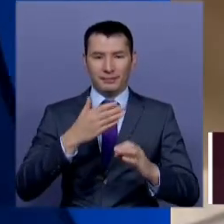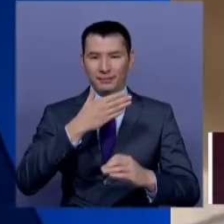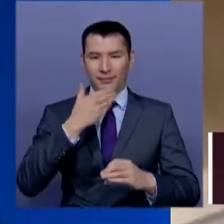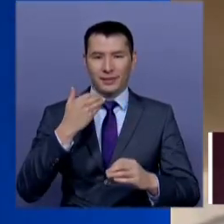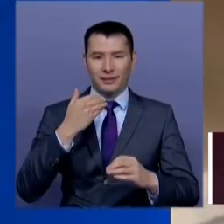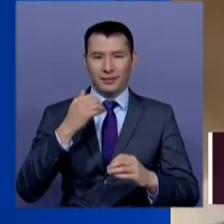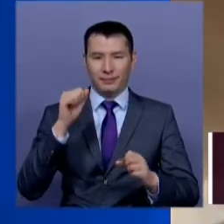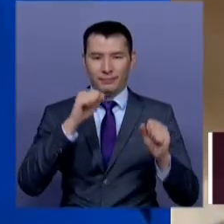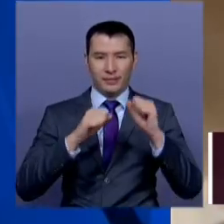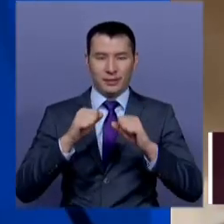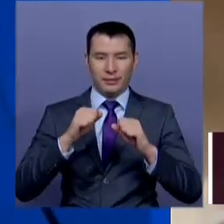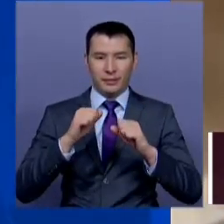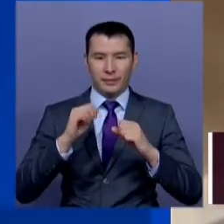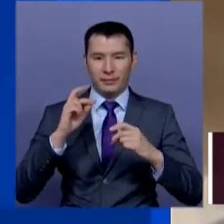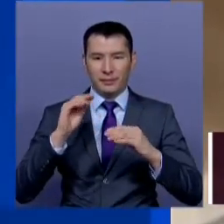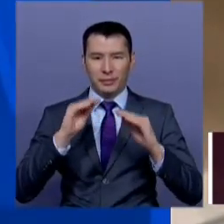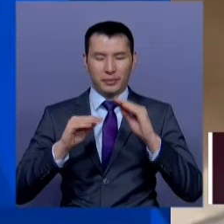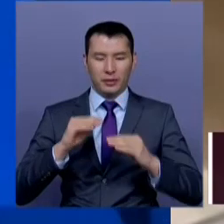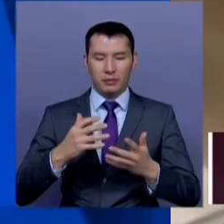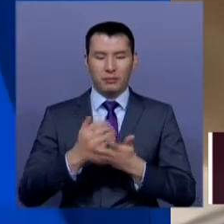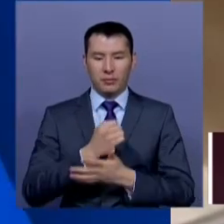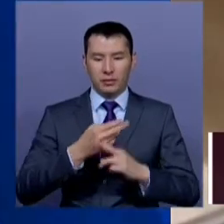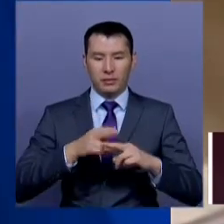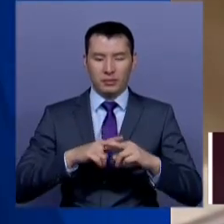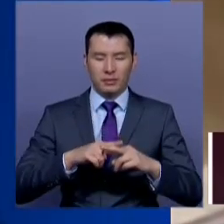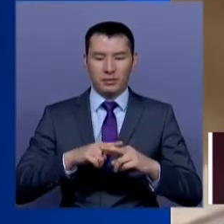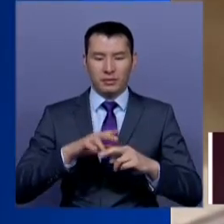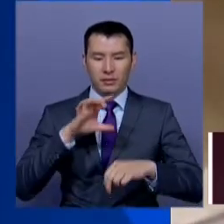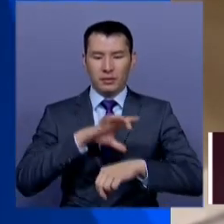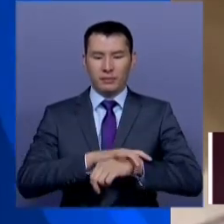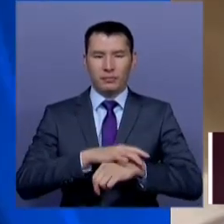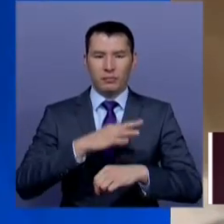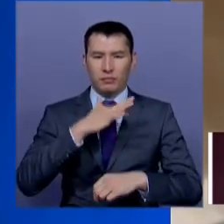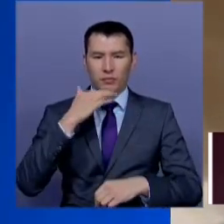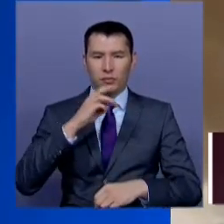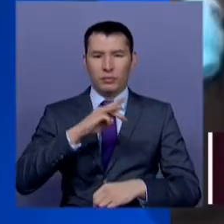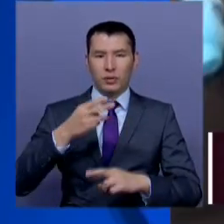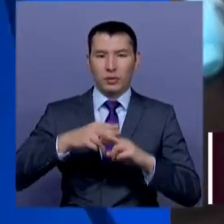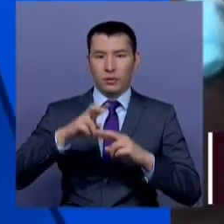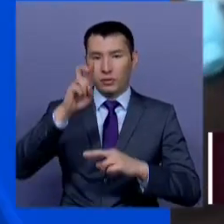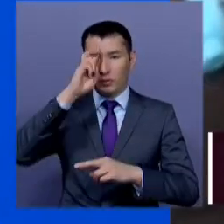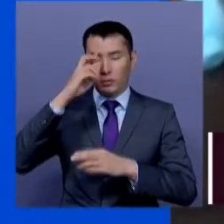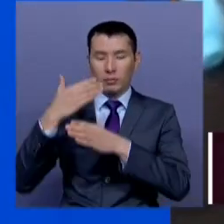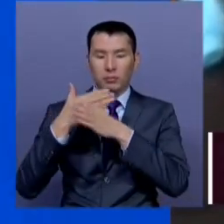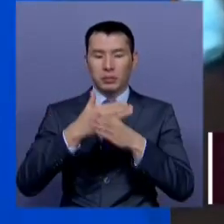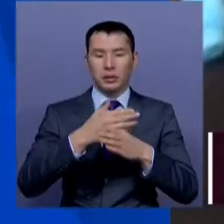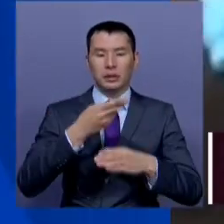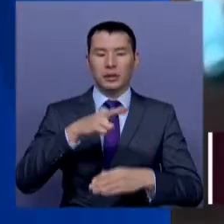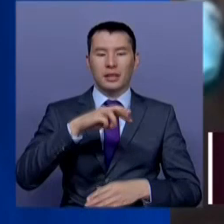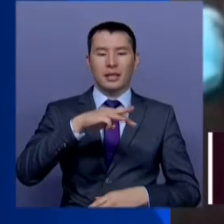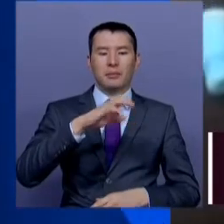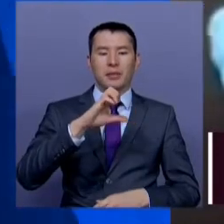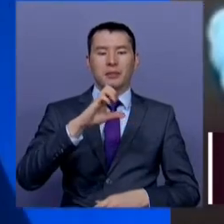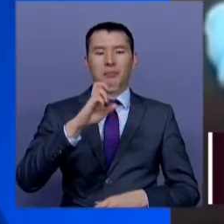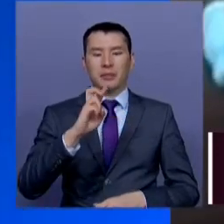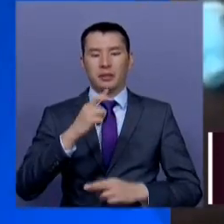по обслуживанию оборудования, незаконно их возмещали. Многомиллионная помощь от государства предназначалась для поддержки МСБ. Суд